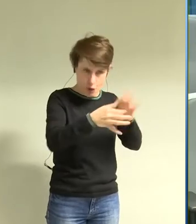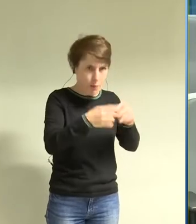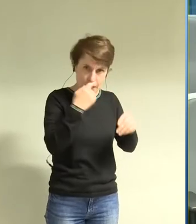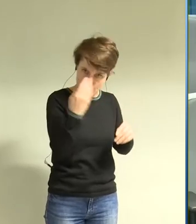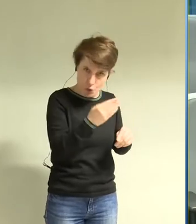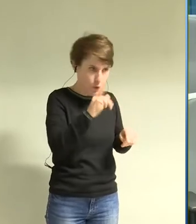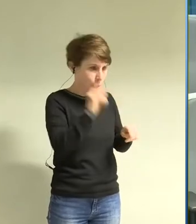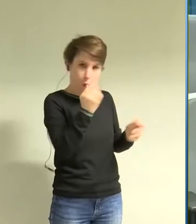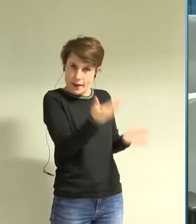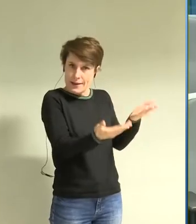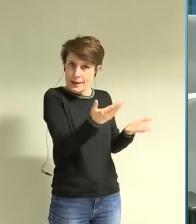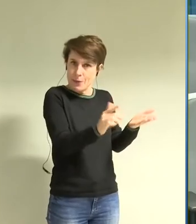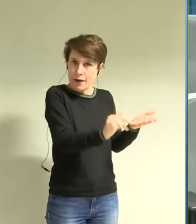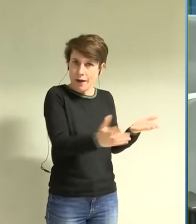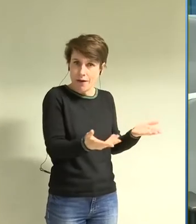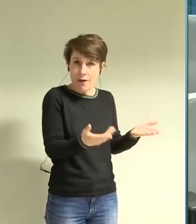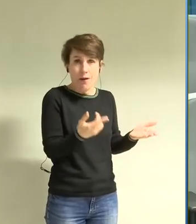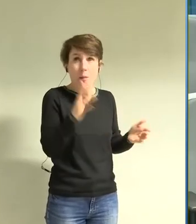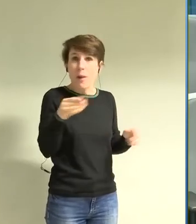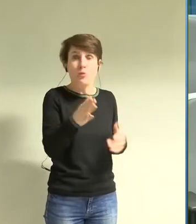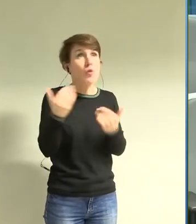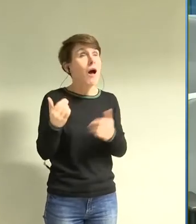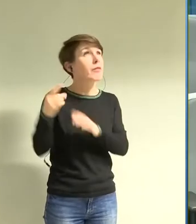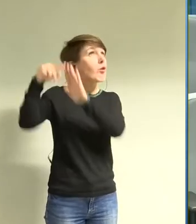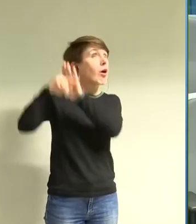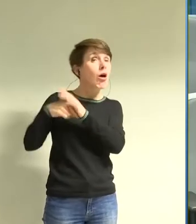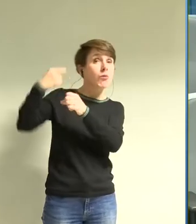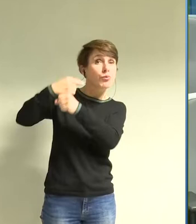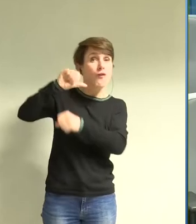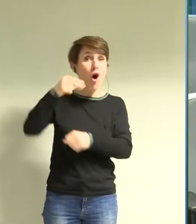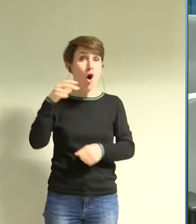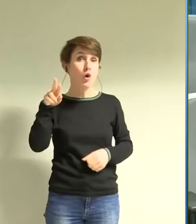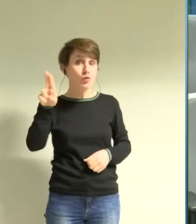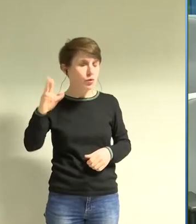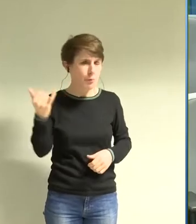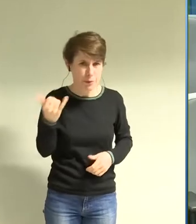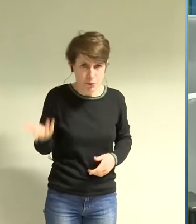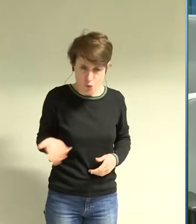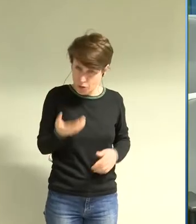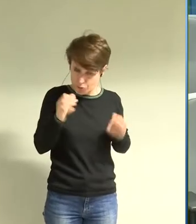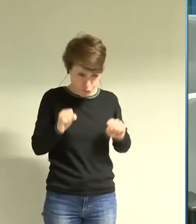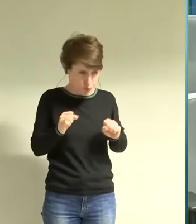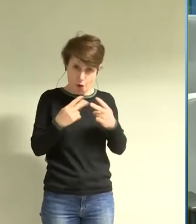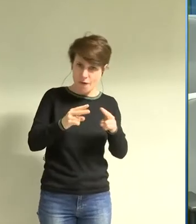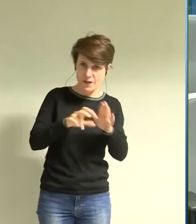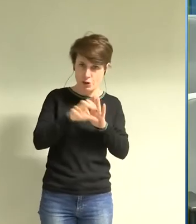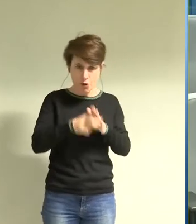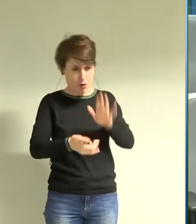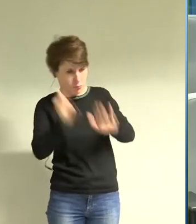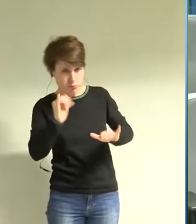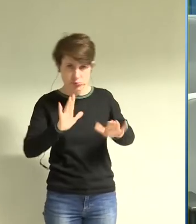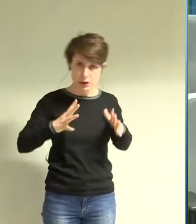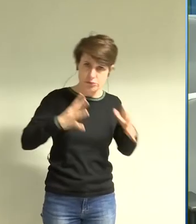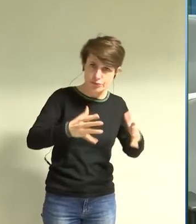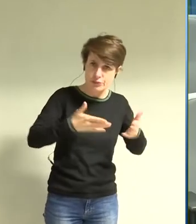je peux y a pas besoin d'attendre l'anru pour tout ça je pense qu'il ya des politiques que la ville peut conduire que vous pourriez finances et là aussi par la bande